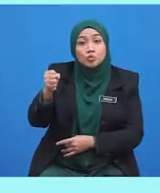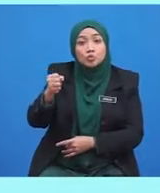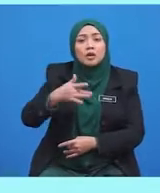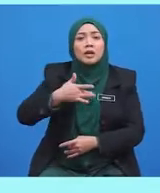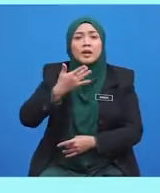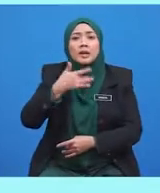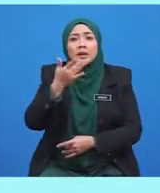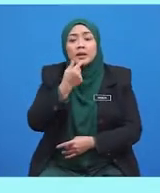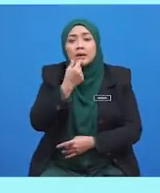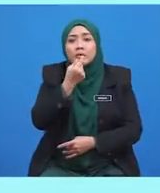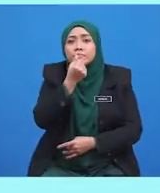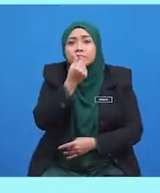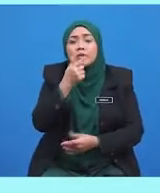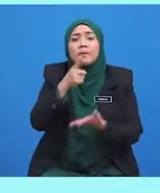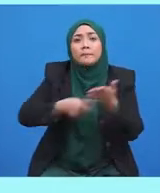cuba.